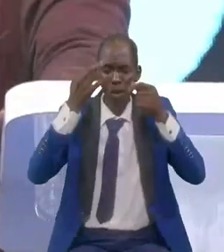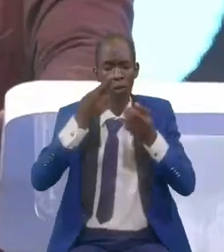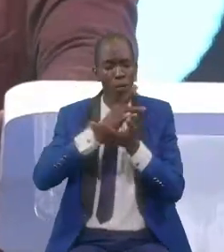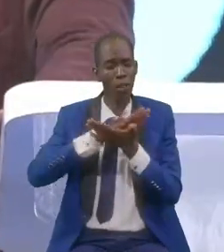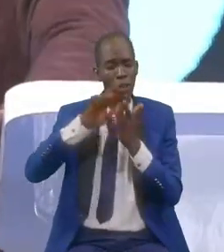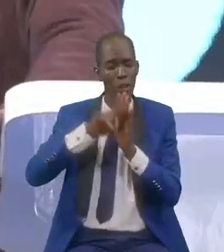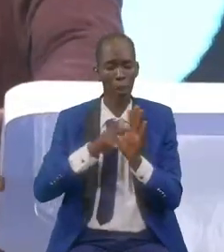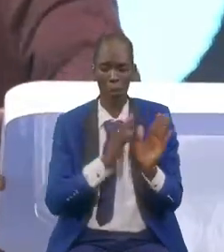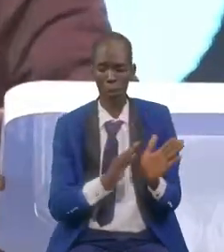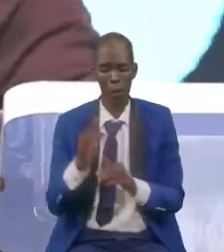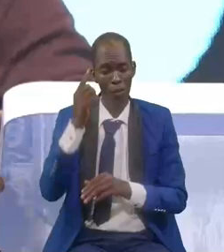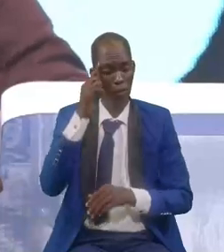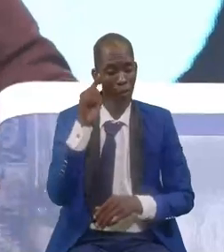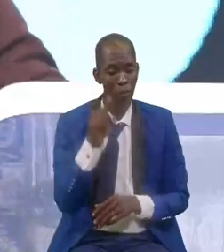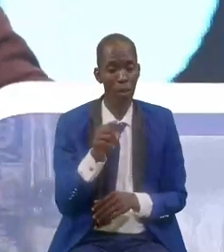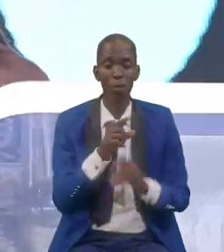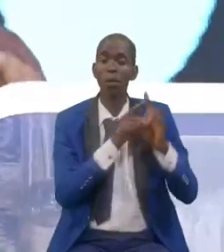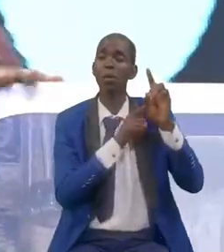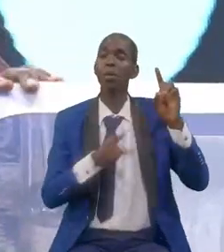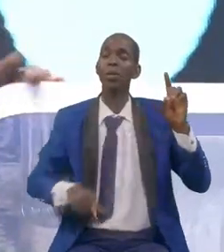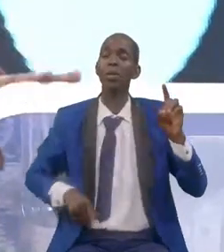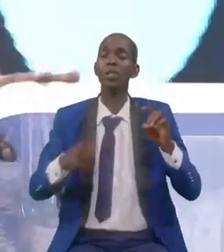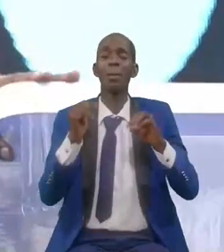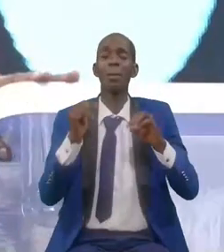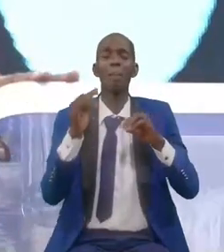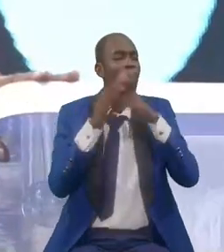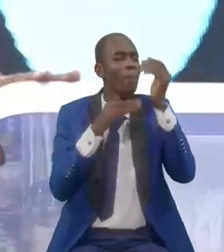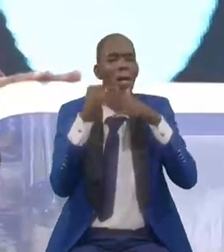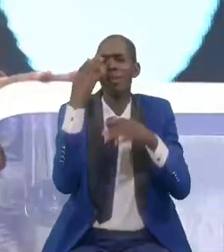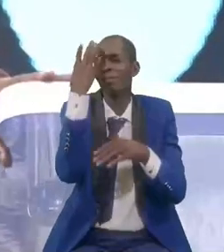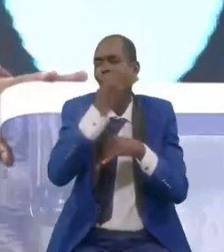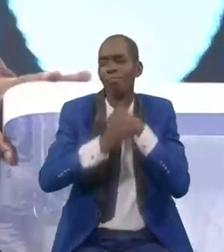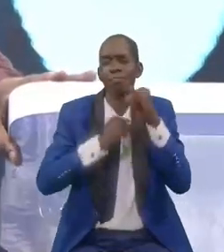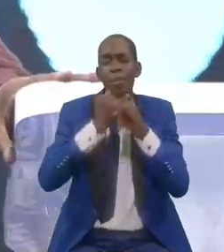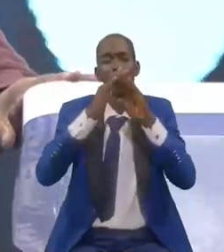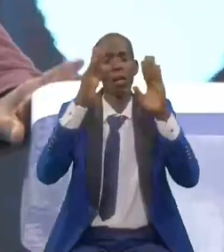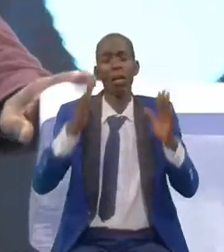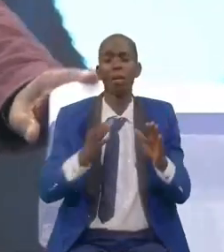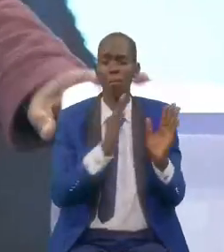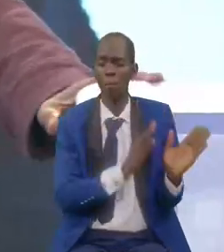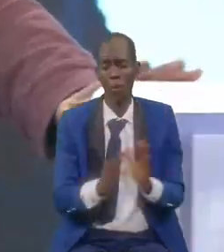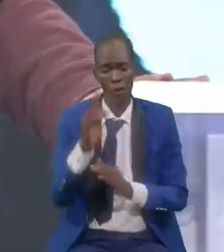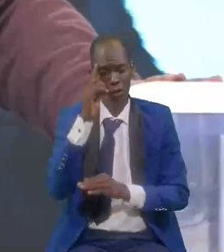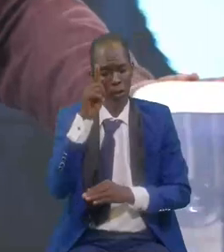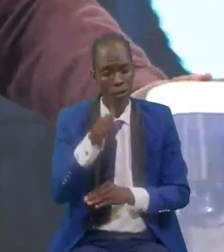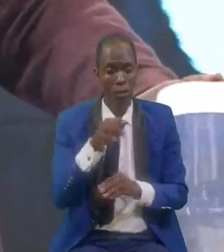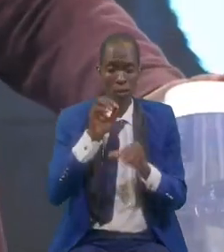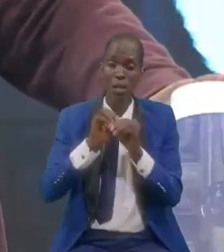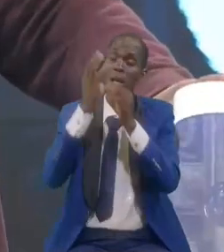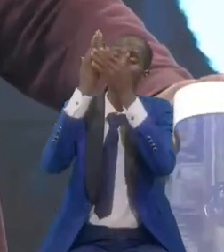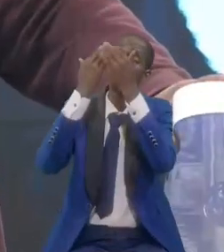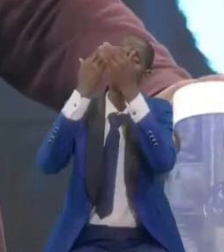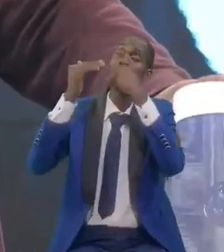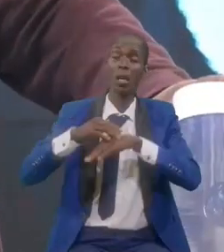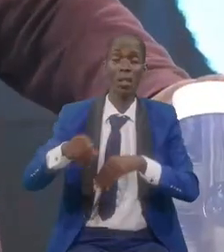est réservée, Seigneur. Les demeures qui leur sont réservées au ciel. Ils